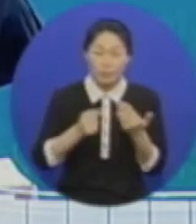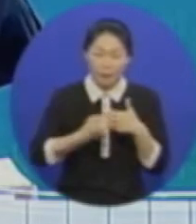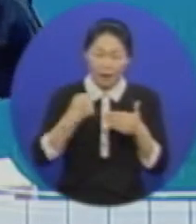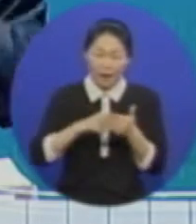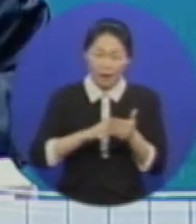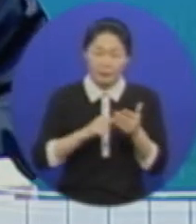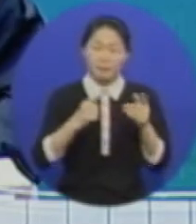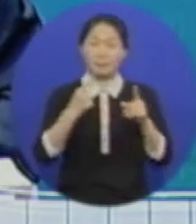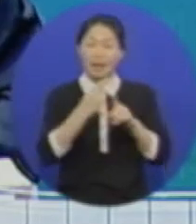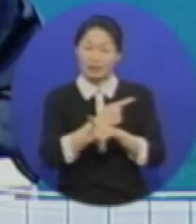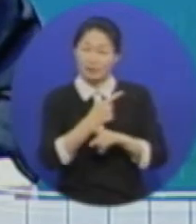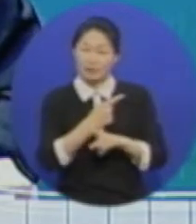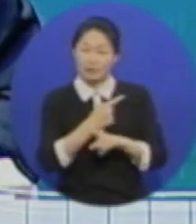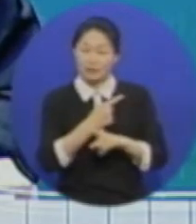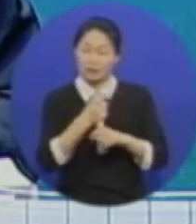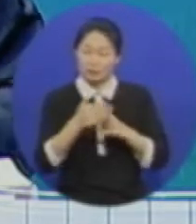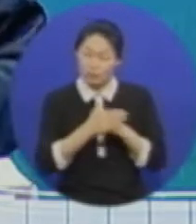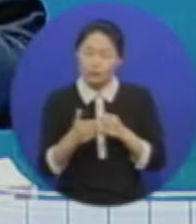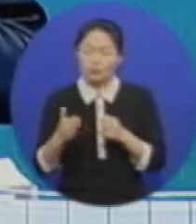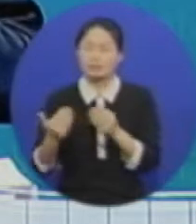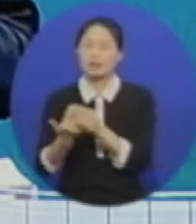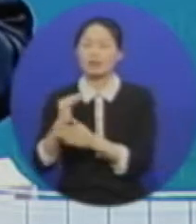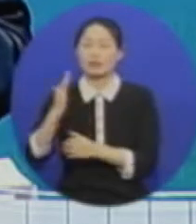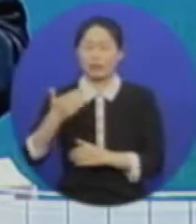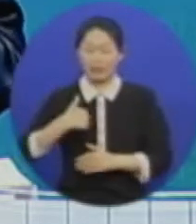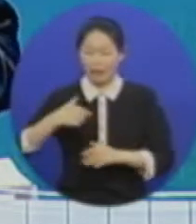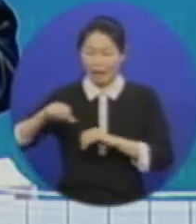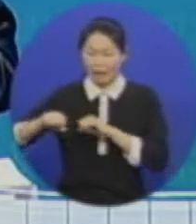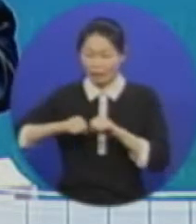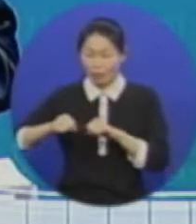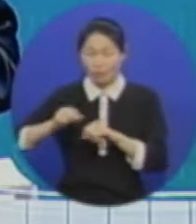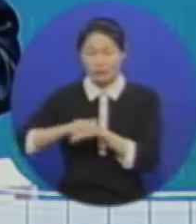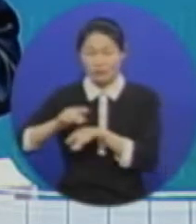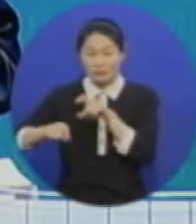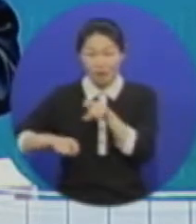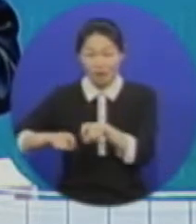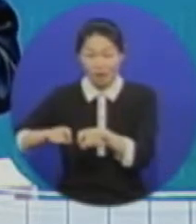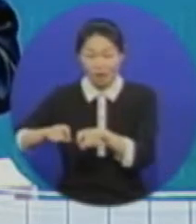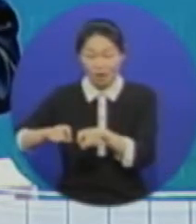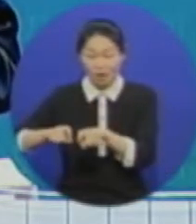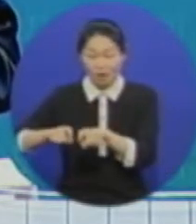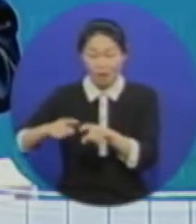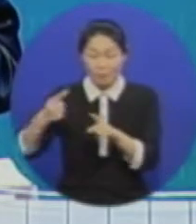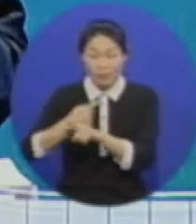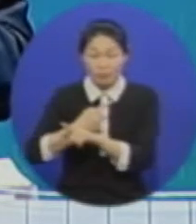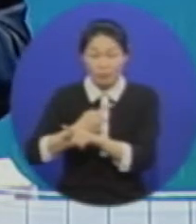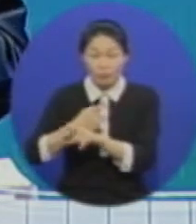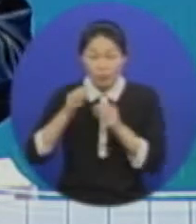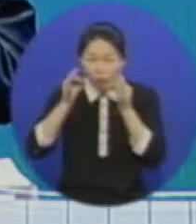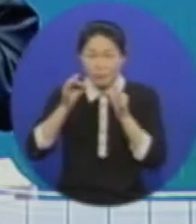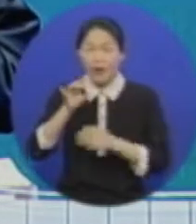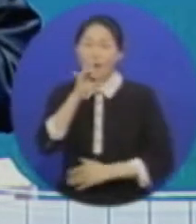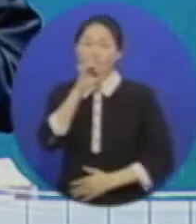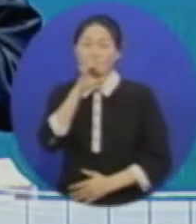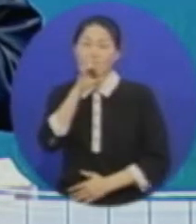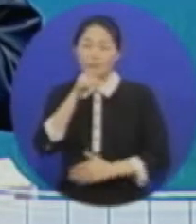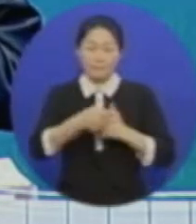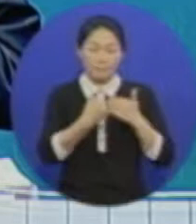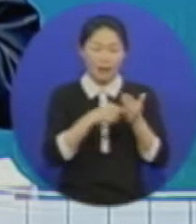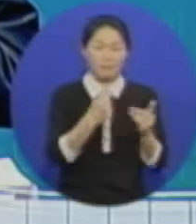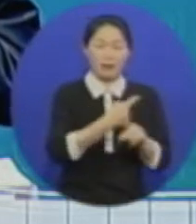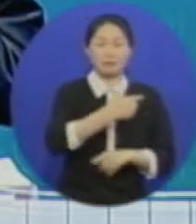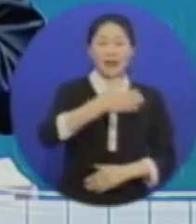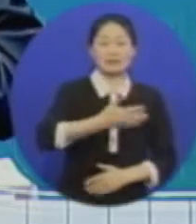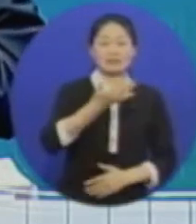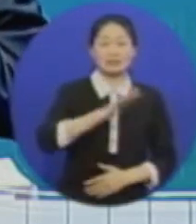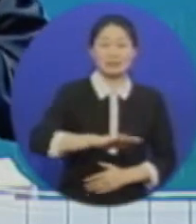바뀌므로 일어나는 거예요 내 행동 행실을 바꾸려고 해서는 절대 불가능합니다 마음이 안 바뀌었는데